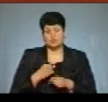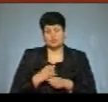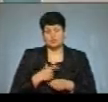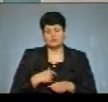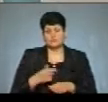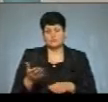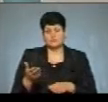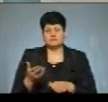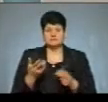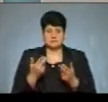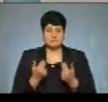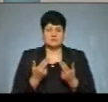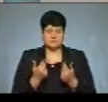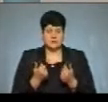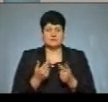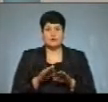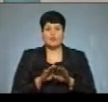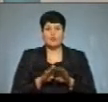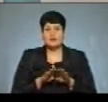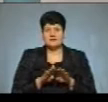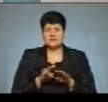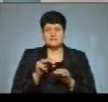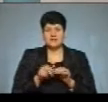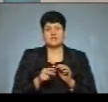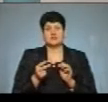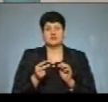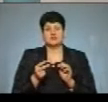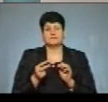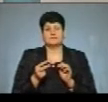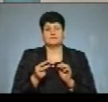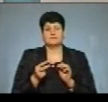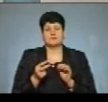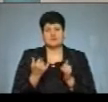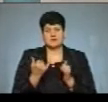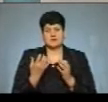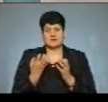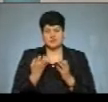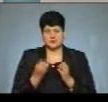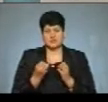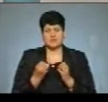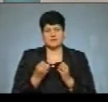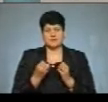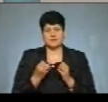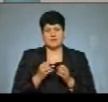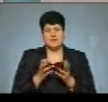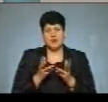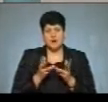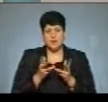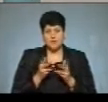так? Так, ви знаєте, у порівнянні з 2000, ну, зараз іде ще до остаточний підрахунок